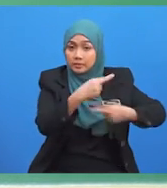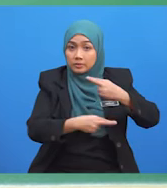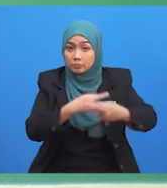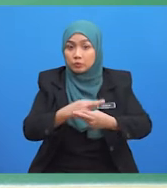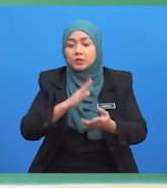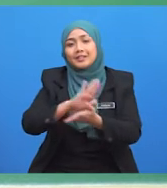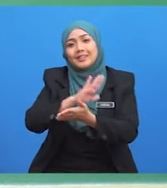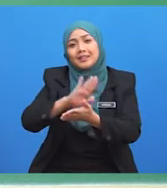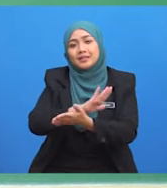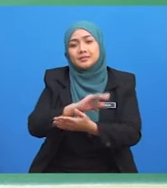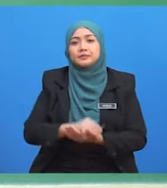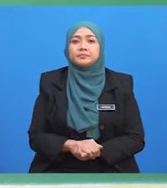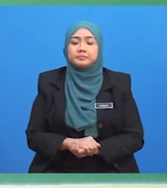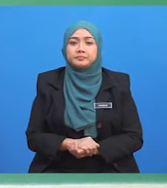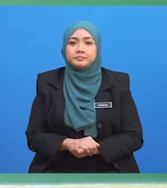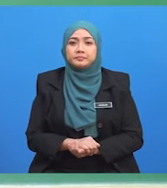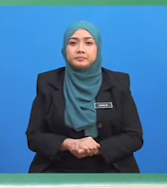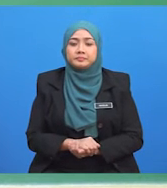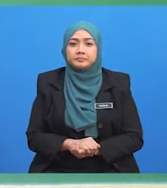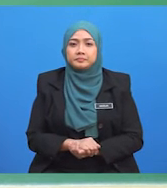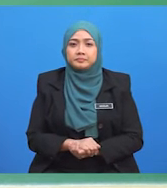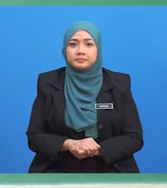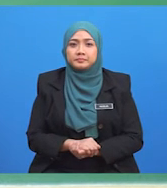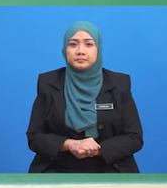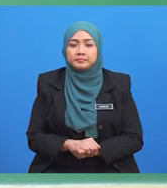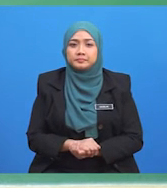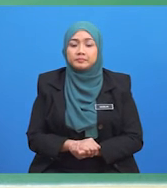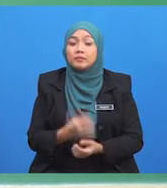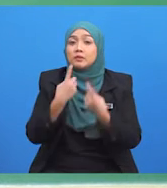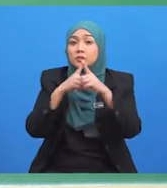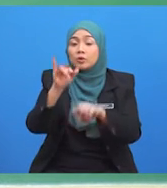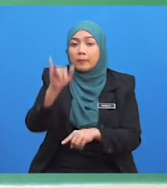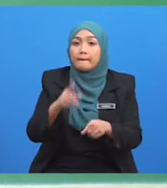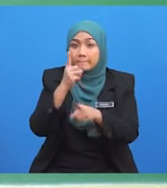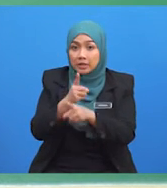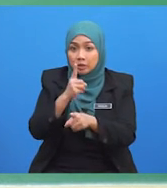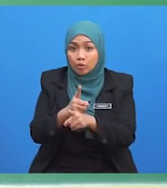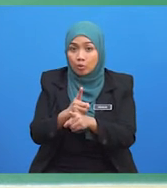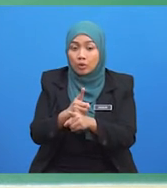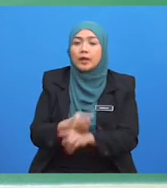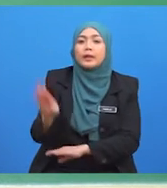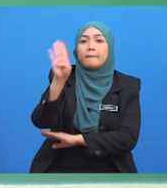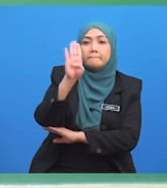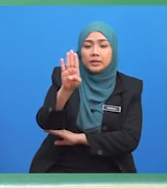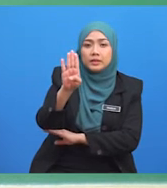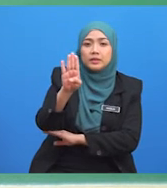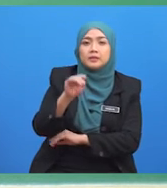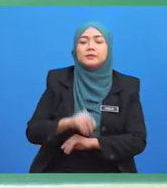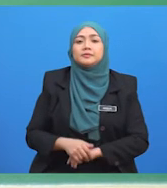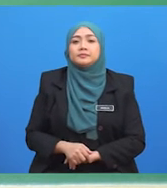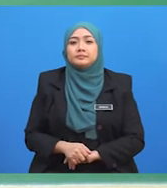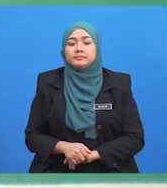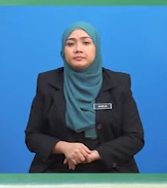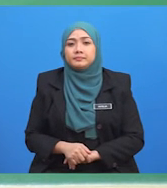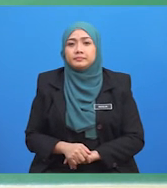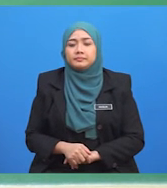kertas. Dah jawab? Jom kita semak. Jawapannya adalah B. Kitar semula